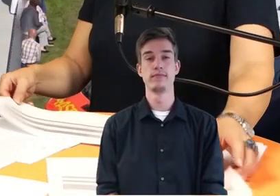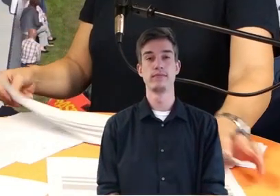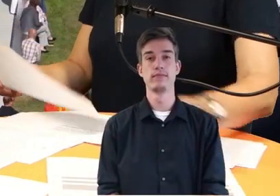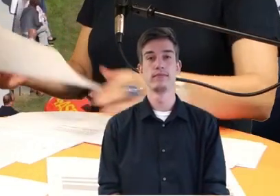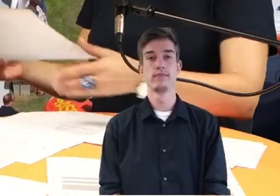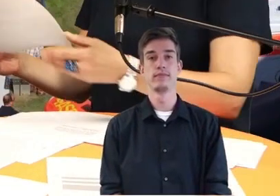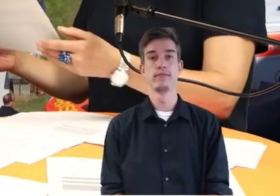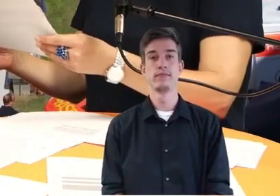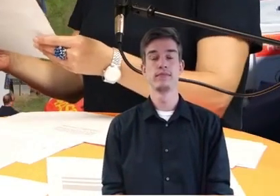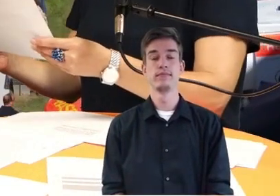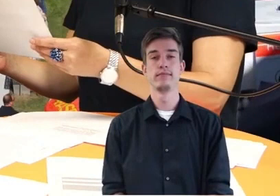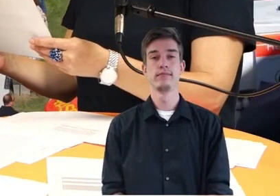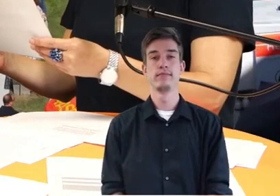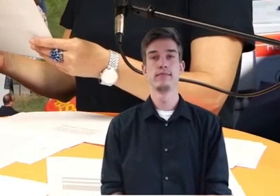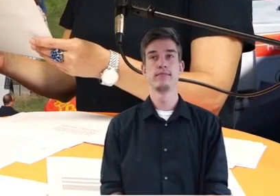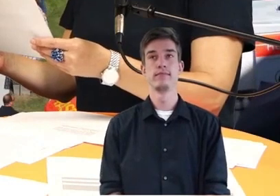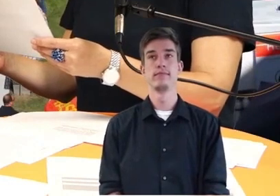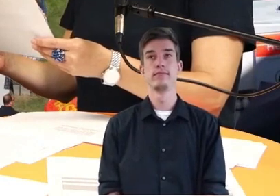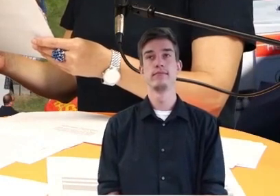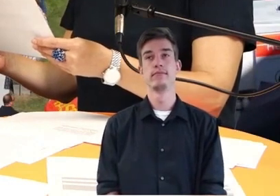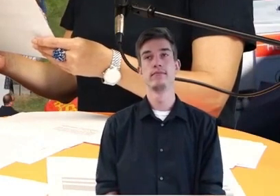Nein.